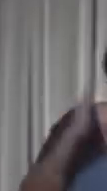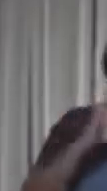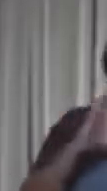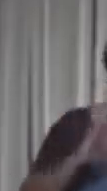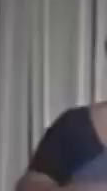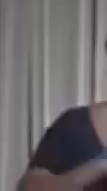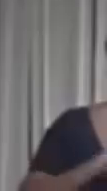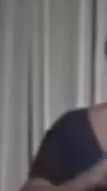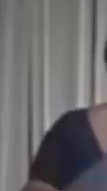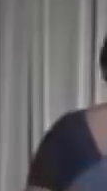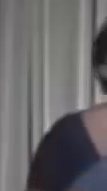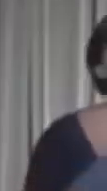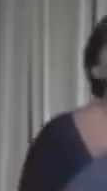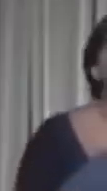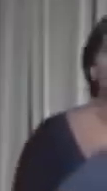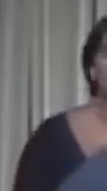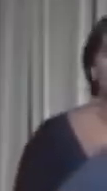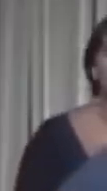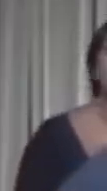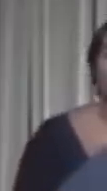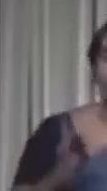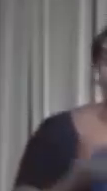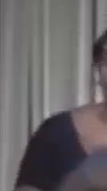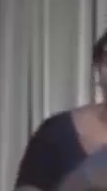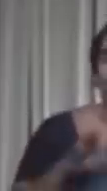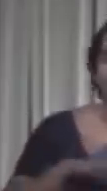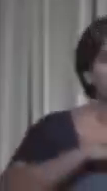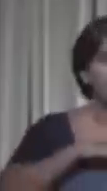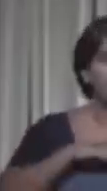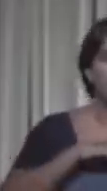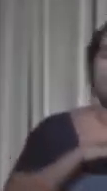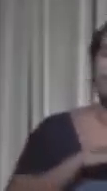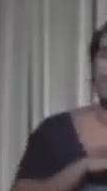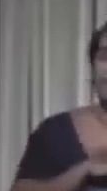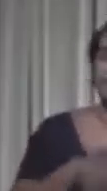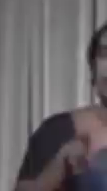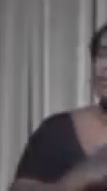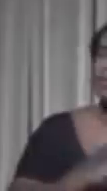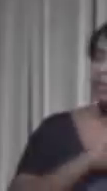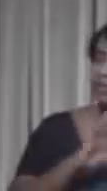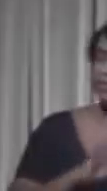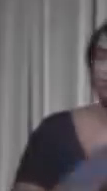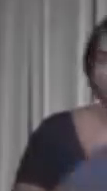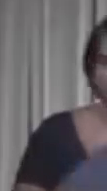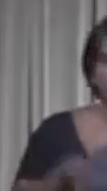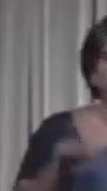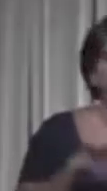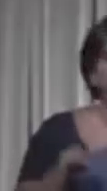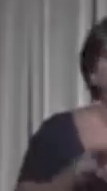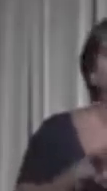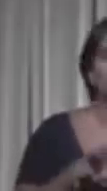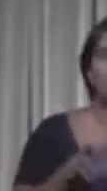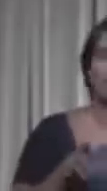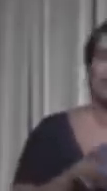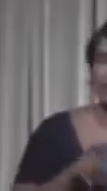பற்றிய அவரிடத்திலே ஒரு திட்டத்தை கண்டோம். இந்த நாட்டிலே புறையோடி போயிருந்த பயங்கரவாதம் ஒழிக்கப்பட்டு தமிழ் முஸ்லீம் சிங்கள மக்கள் ஒற்றுமையாக